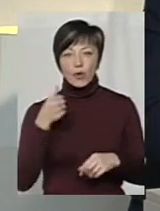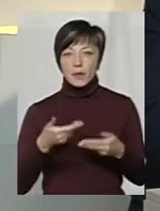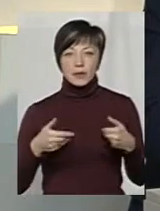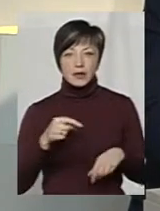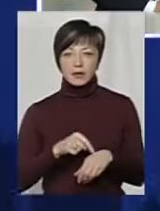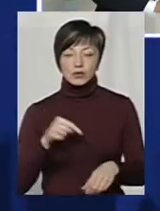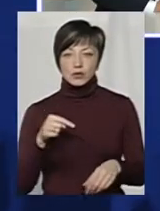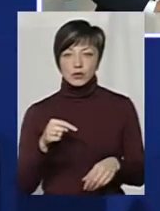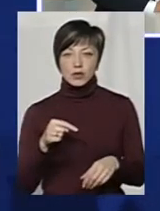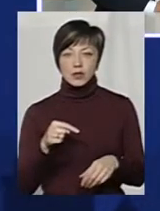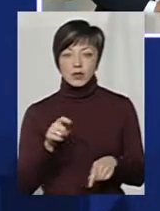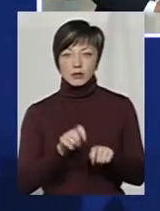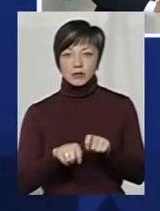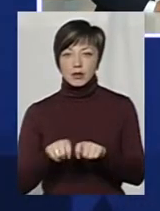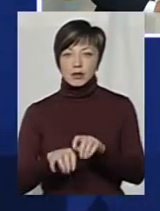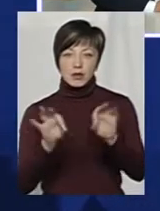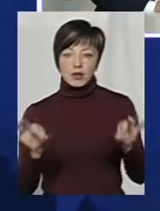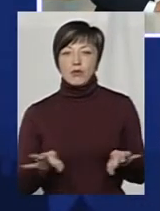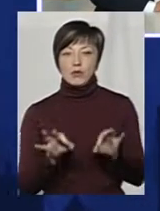відчули відмінного експерименту